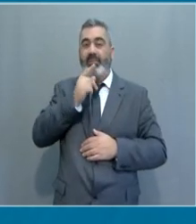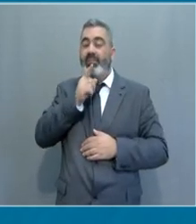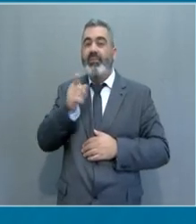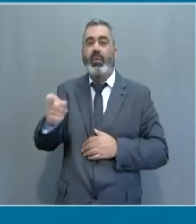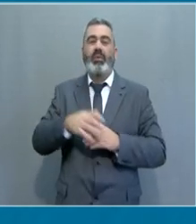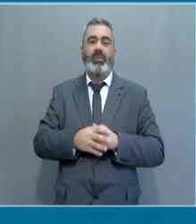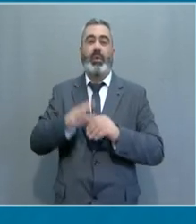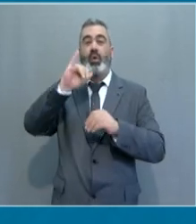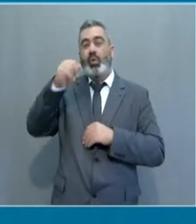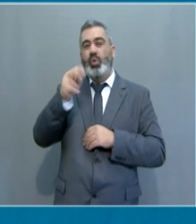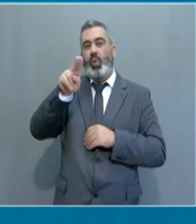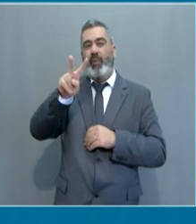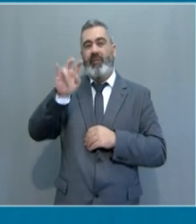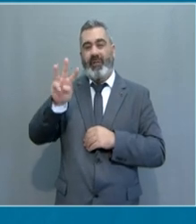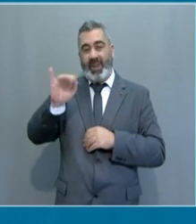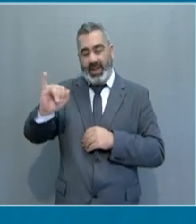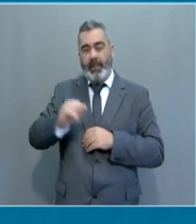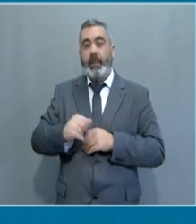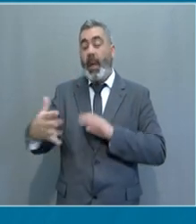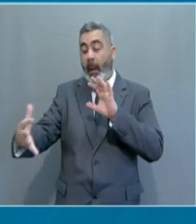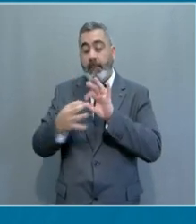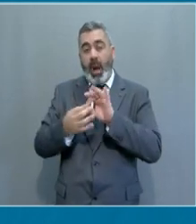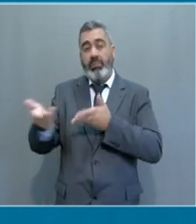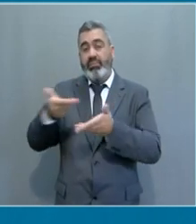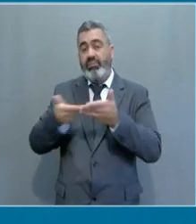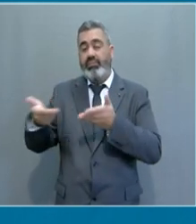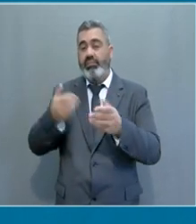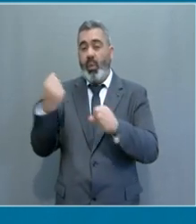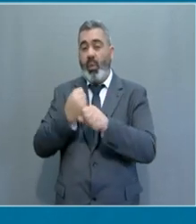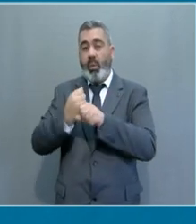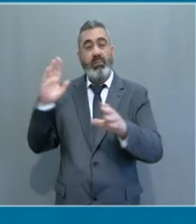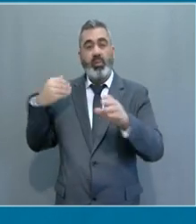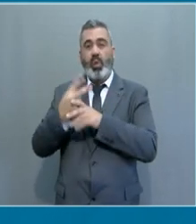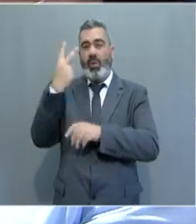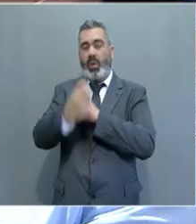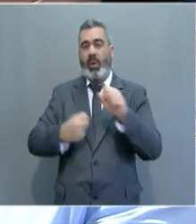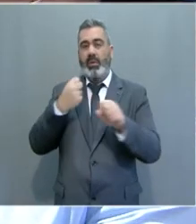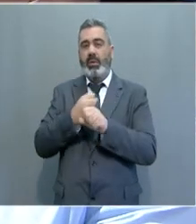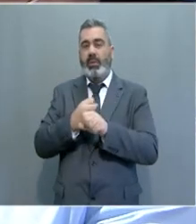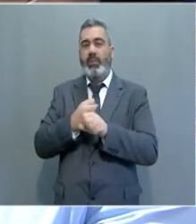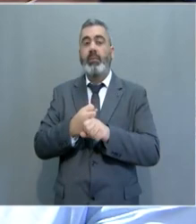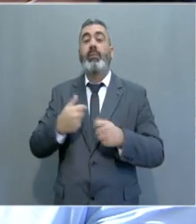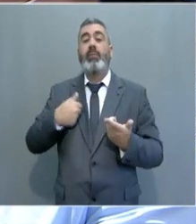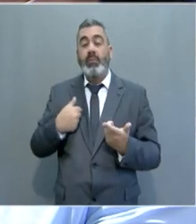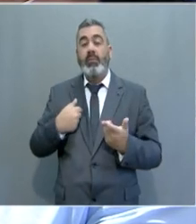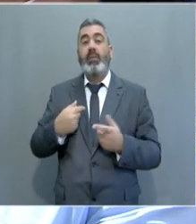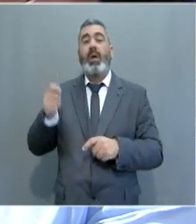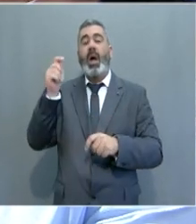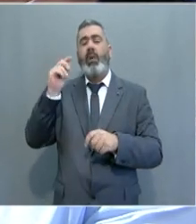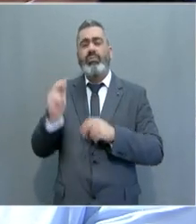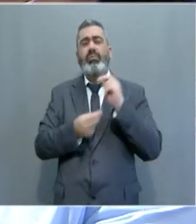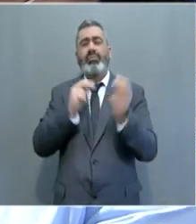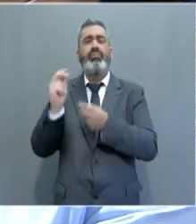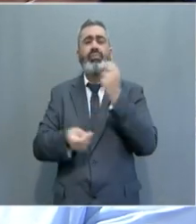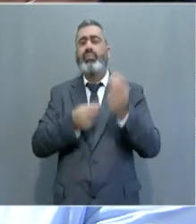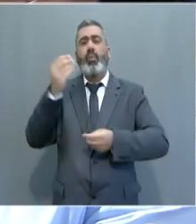UV. We have worked together very hard in the last couple of years. We faced and we are facing many